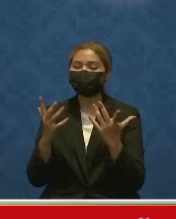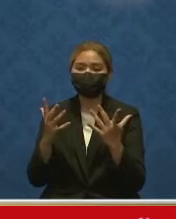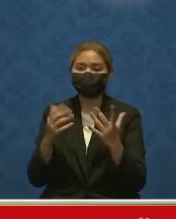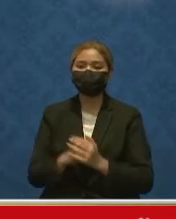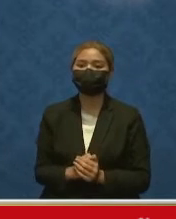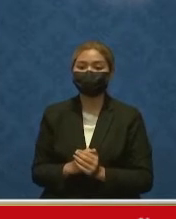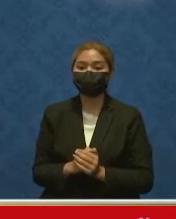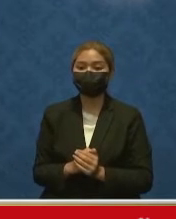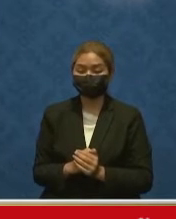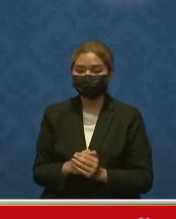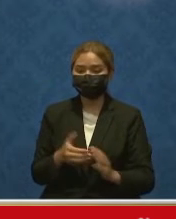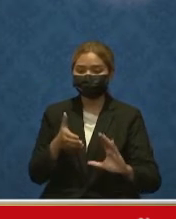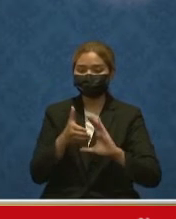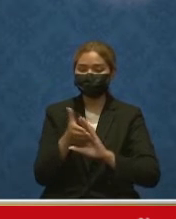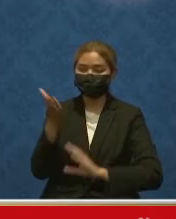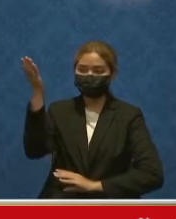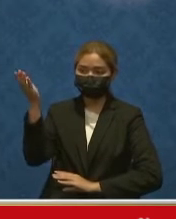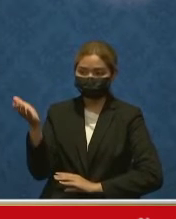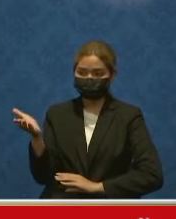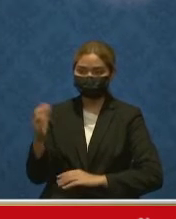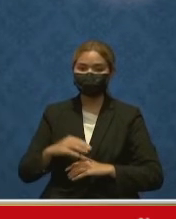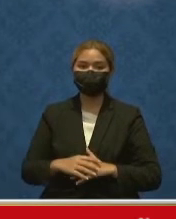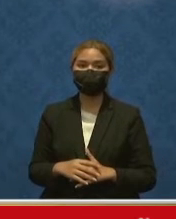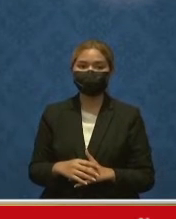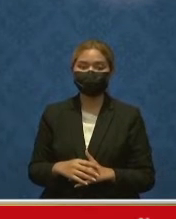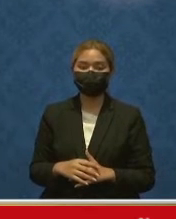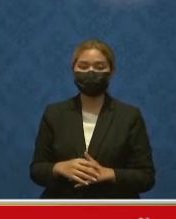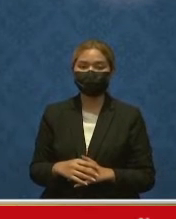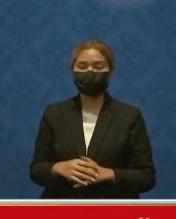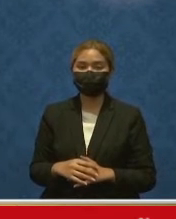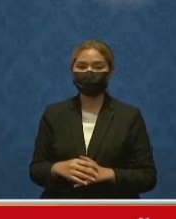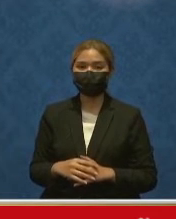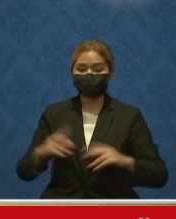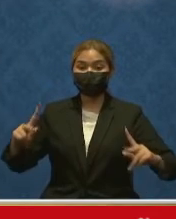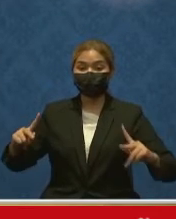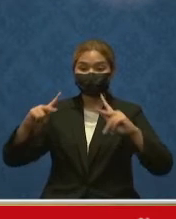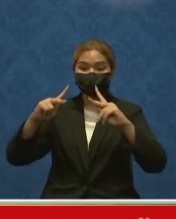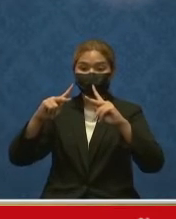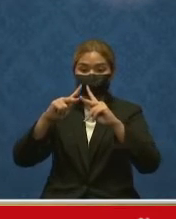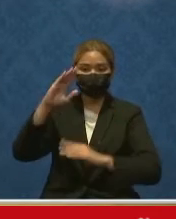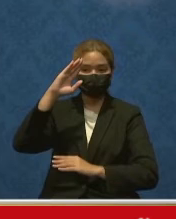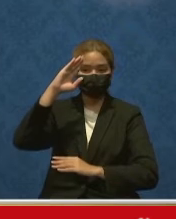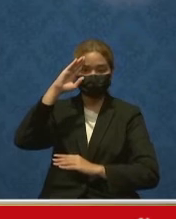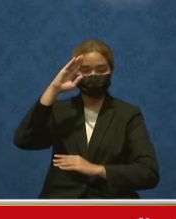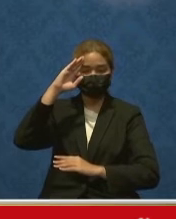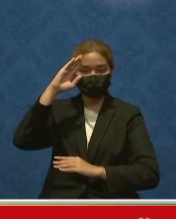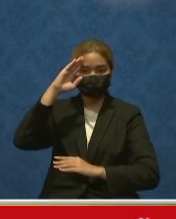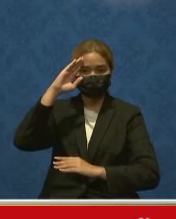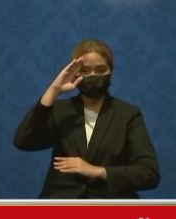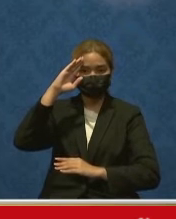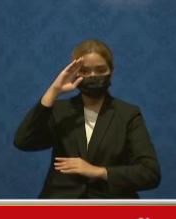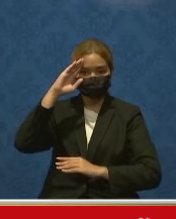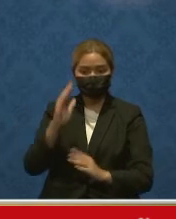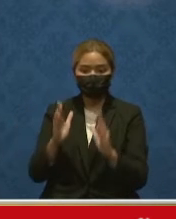ที่จะบอกคือสไลด์ถัดไปครับว่านี่เลยครับพื้นกระทรวงกลาโหมเนี่ยเรียกว่าทหาร